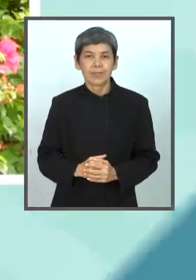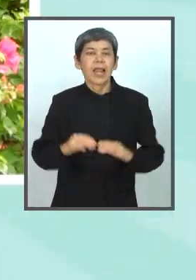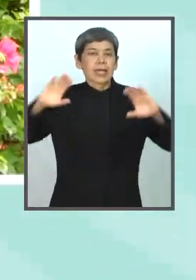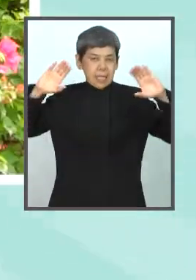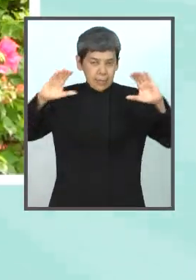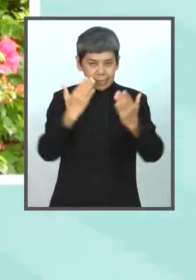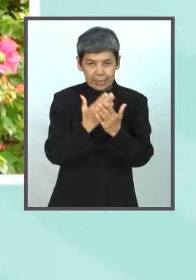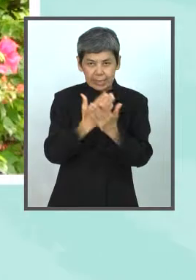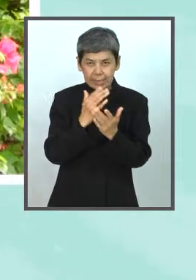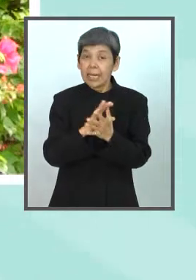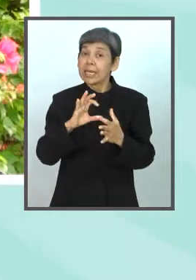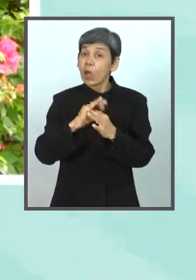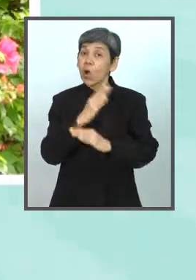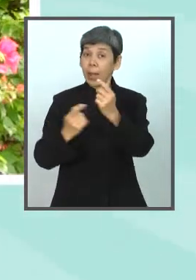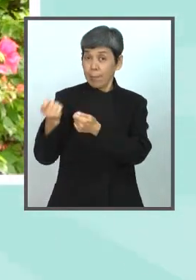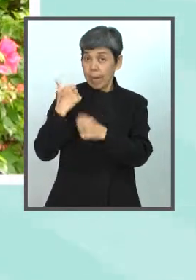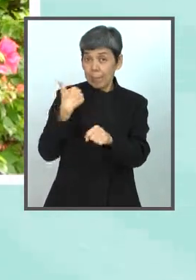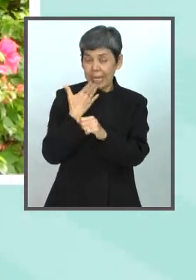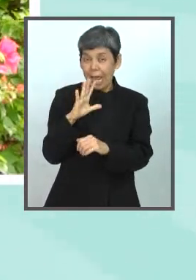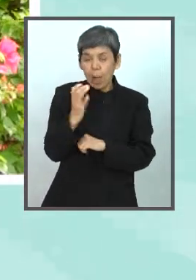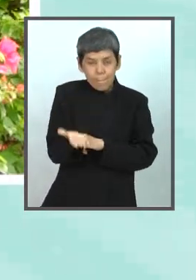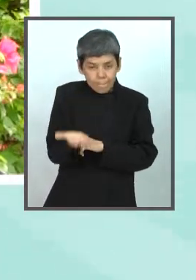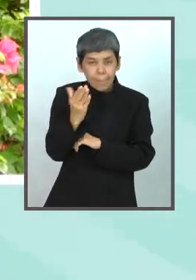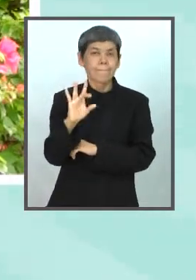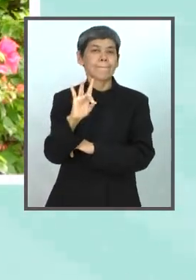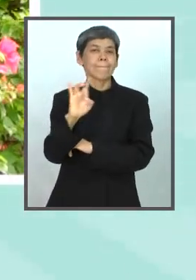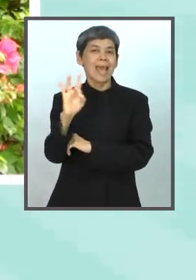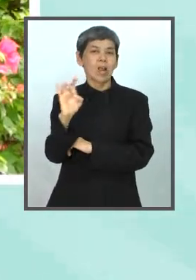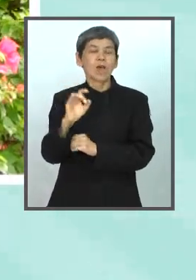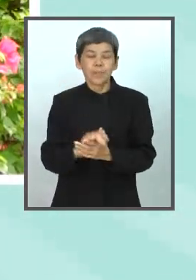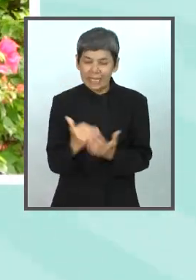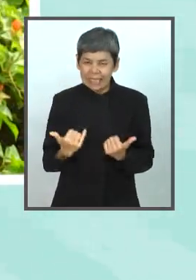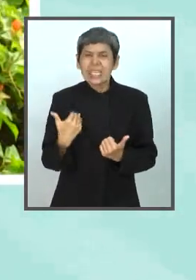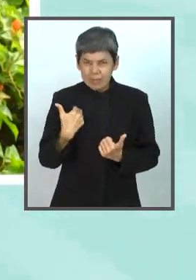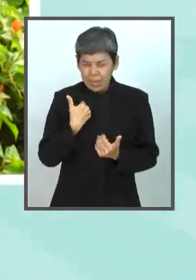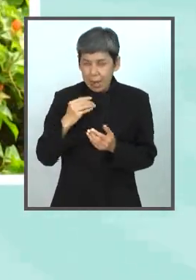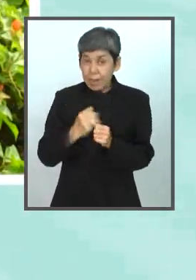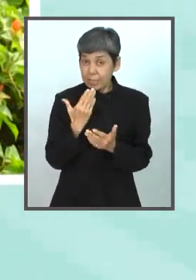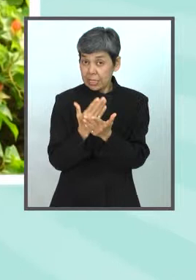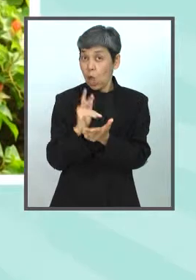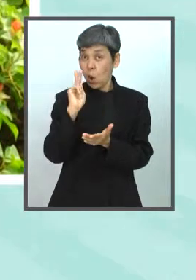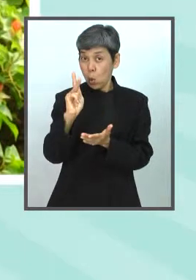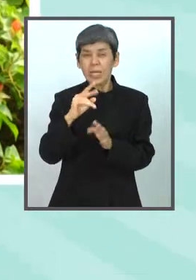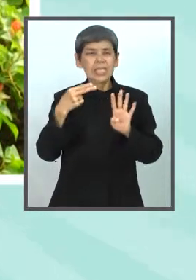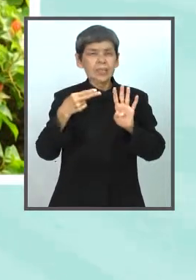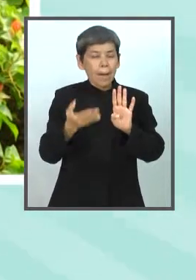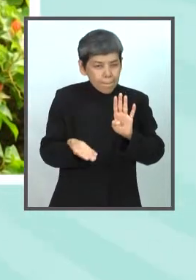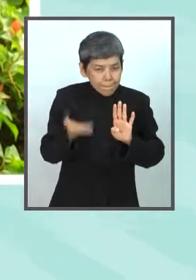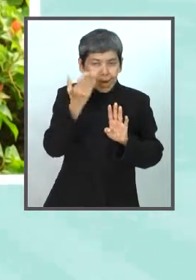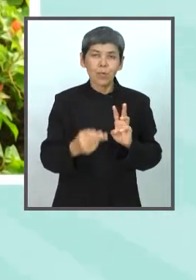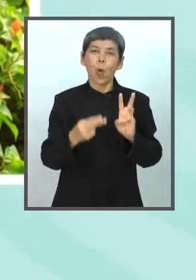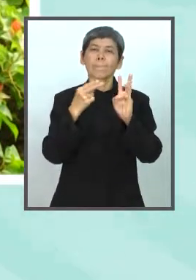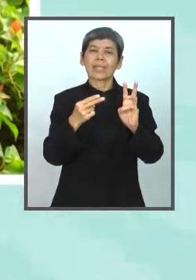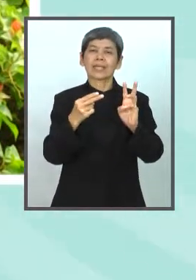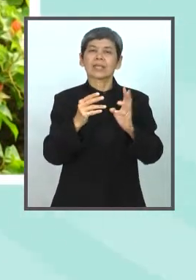ทางรัฐบาลได้เพิ่มเบี้ยยังชีพให้แก่คนพิการจาก500บาทเป็น800บาทและยังได้เพิ่มวงเงินกู้จาก 40,000 บา